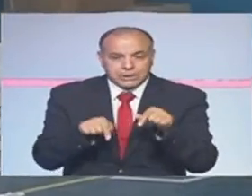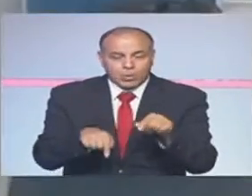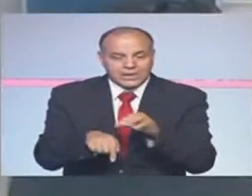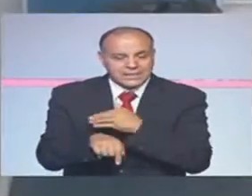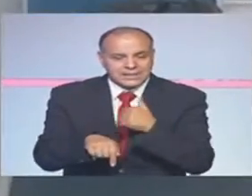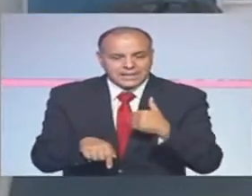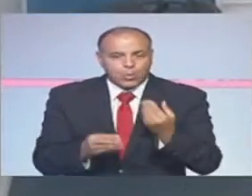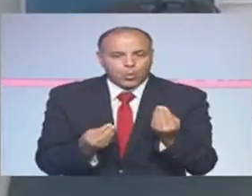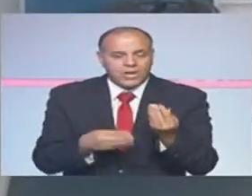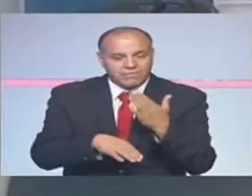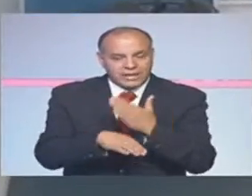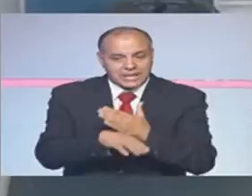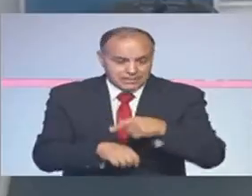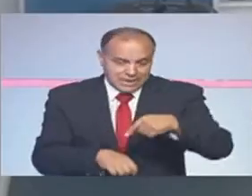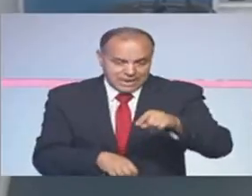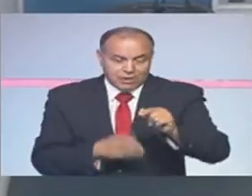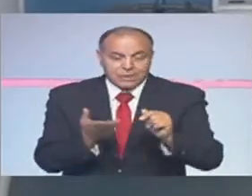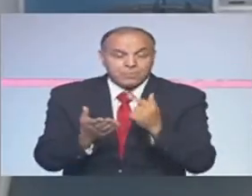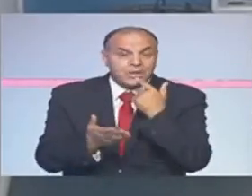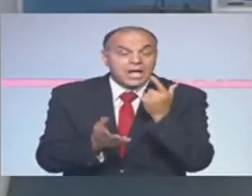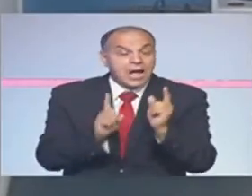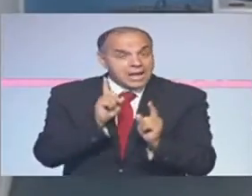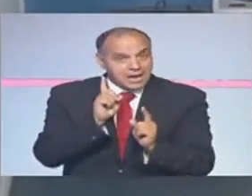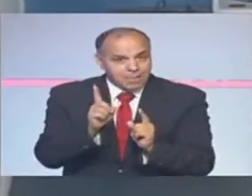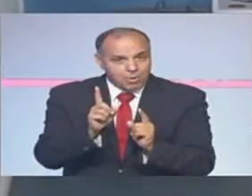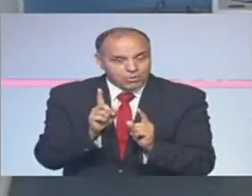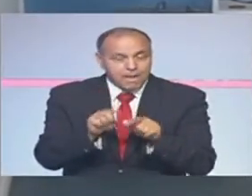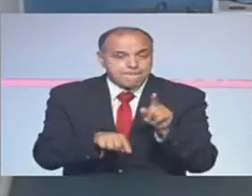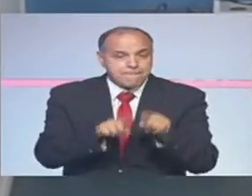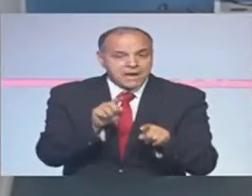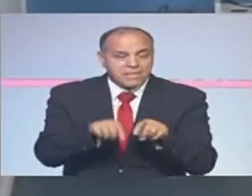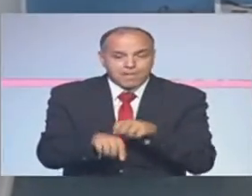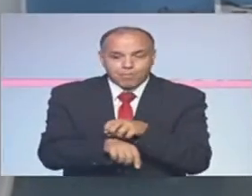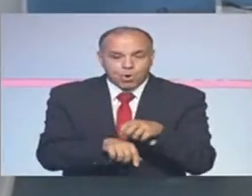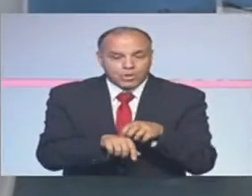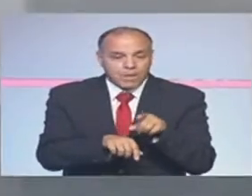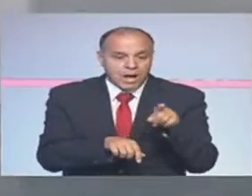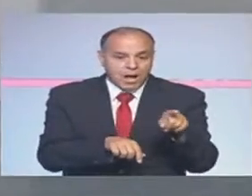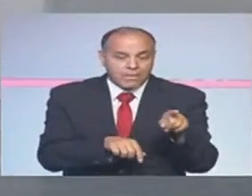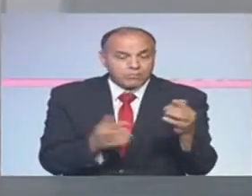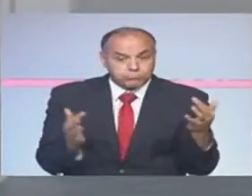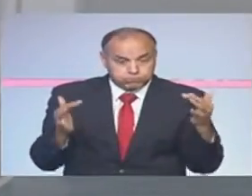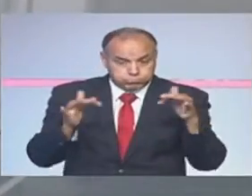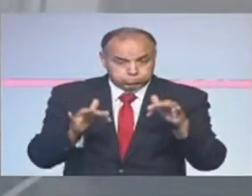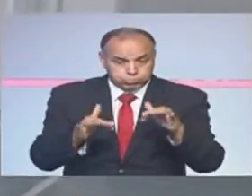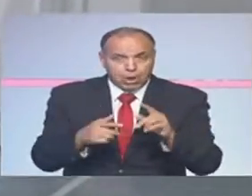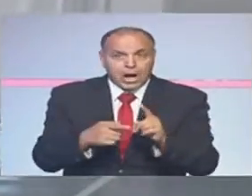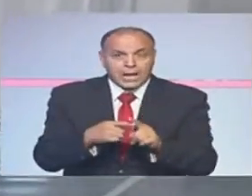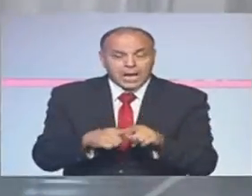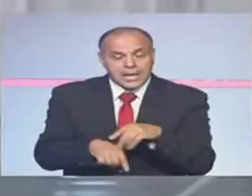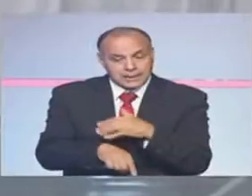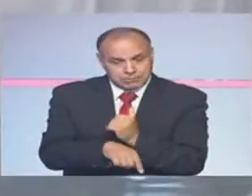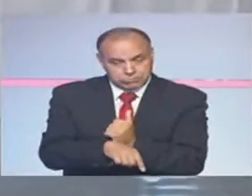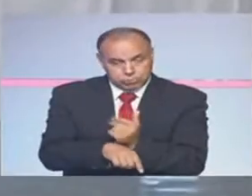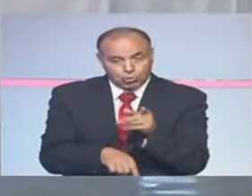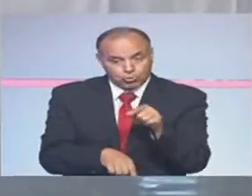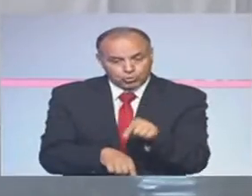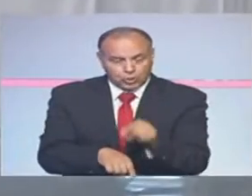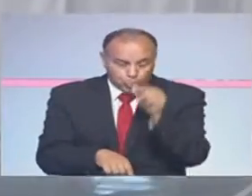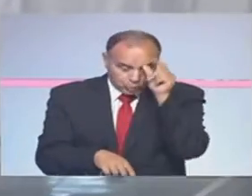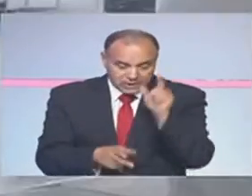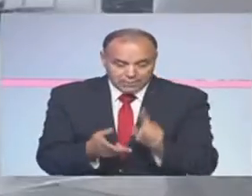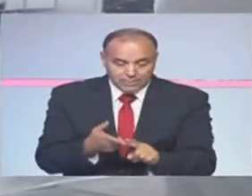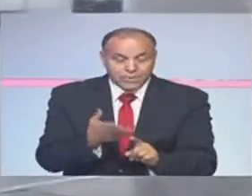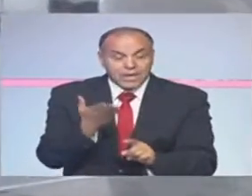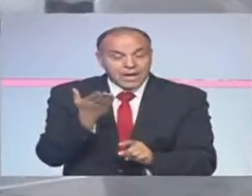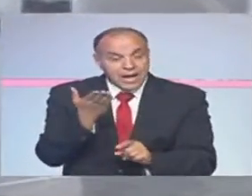الصحي جهه هذه الايام رغم عزوف بعض المعتمديه على الاقبال على حملات التلقيح الوطنيه